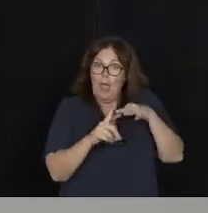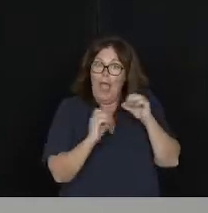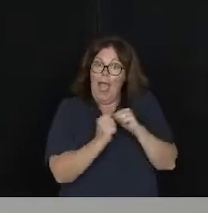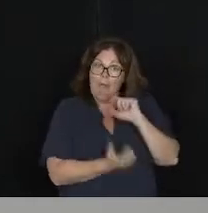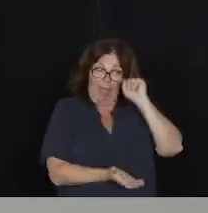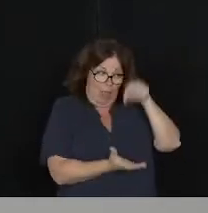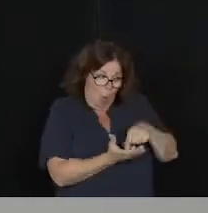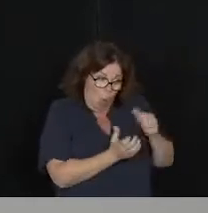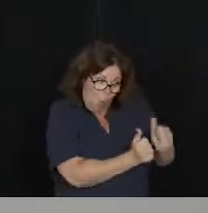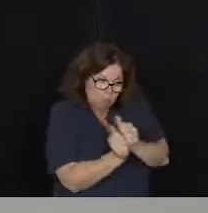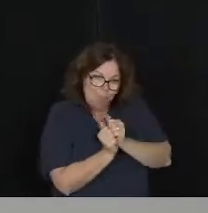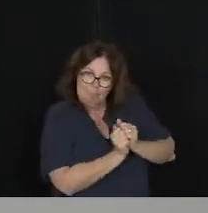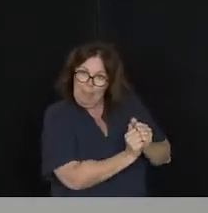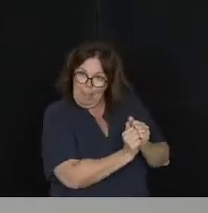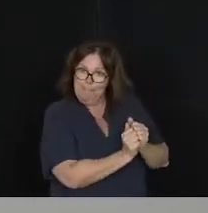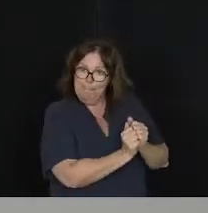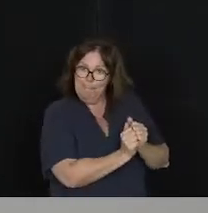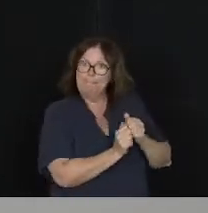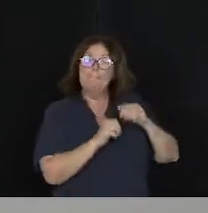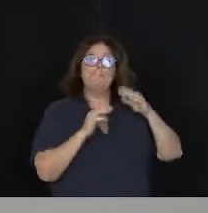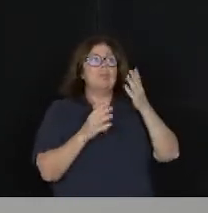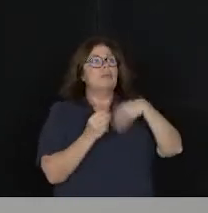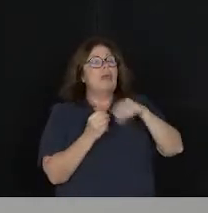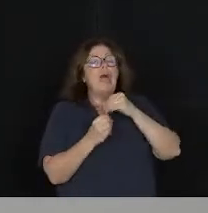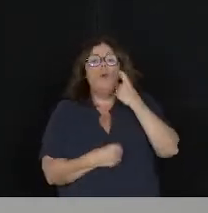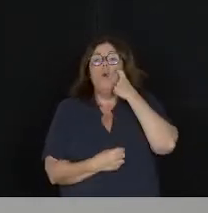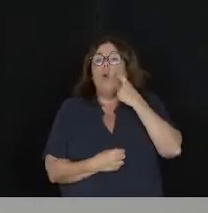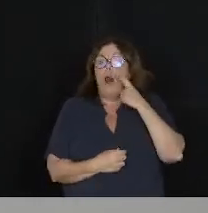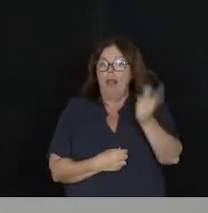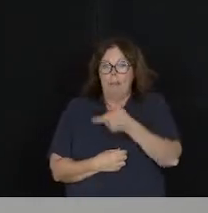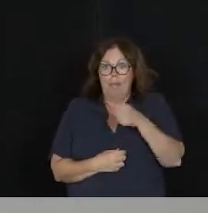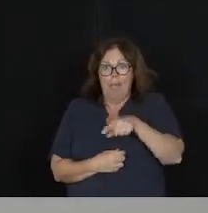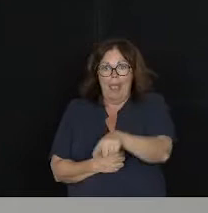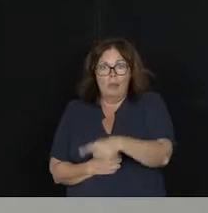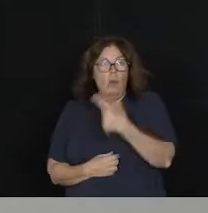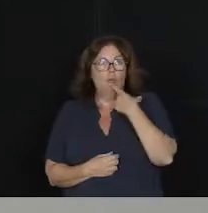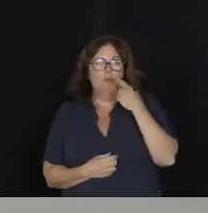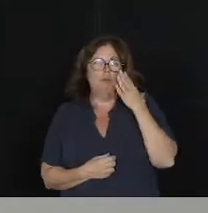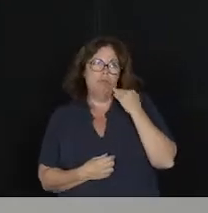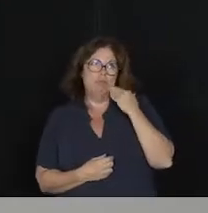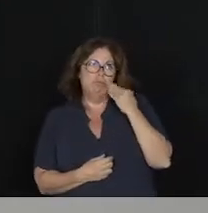lent qu'il est vécu par des élèves enclins plus que des adultes à trouver le temps long